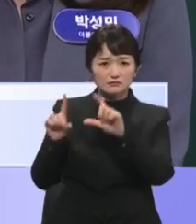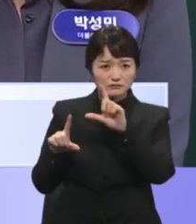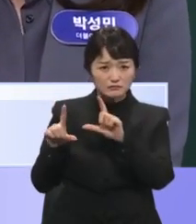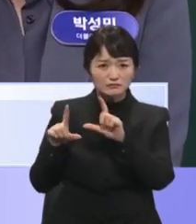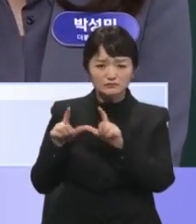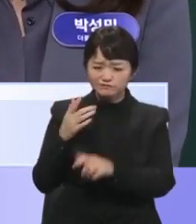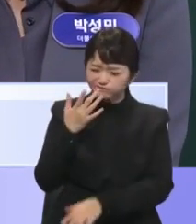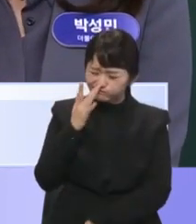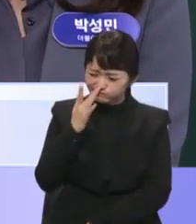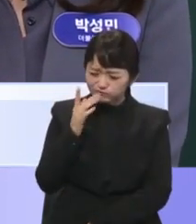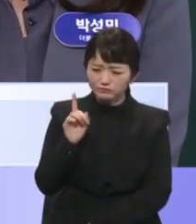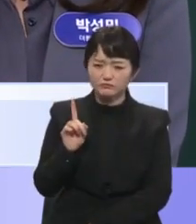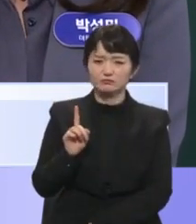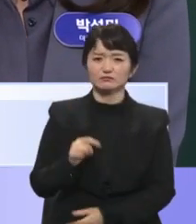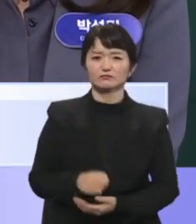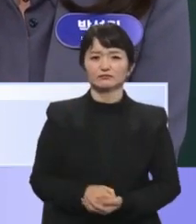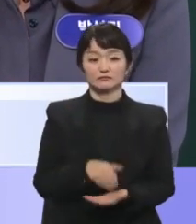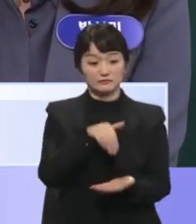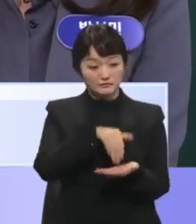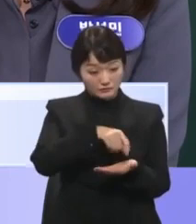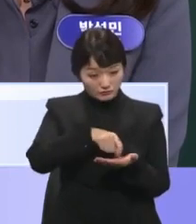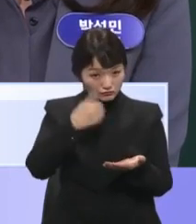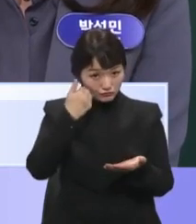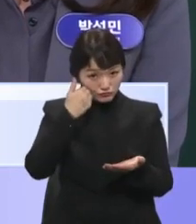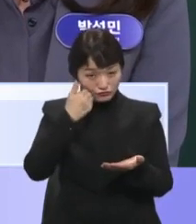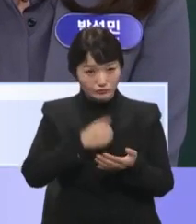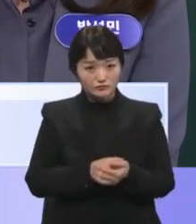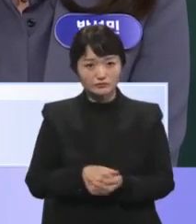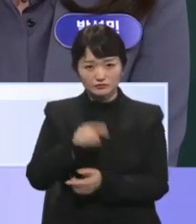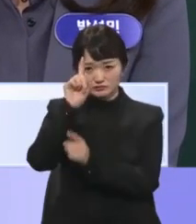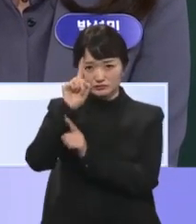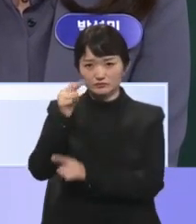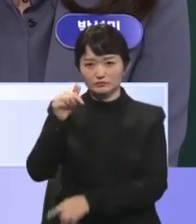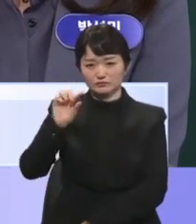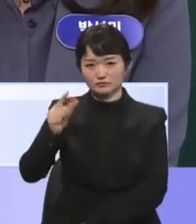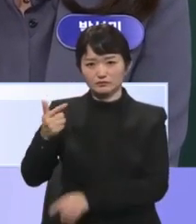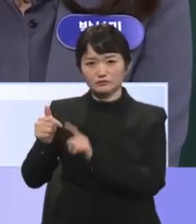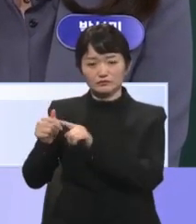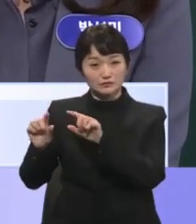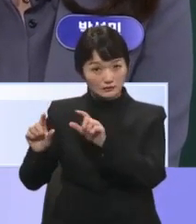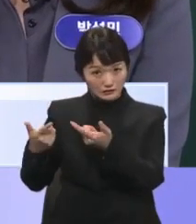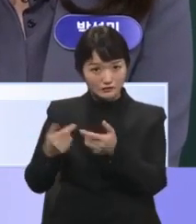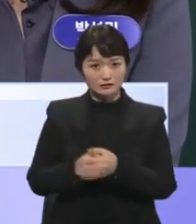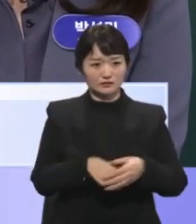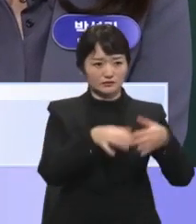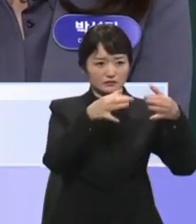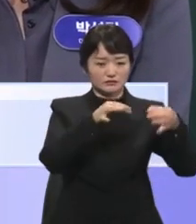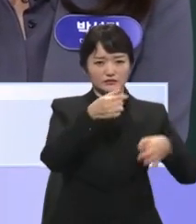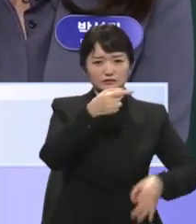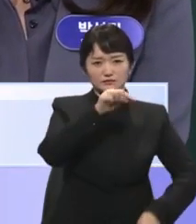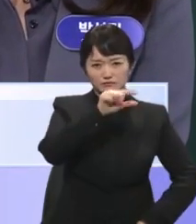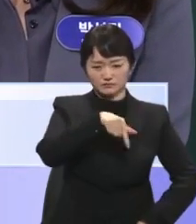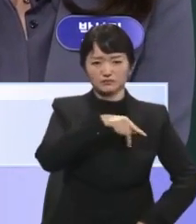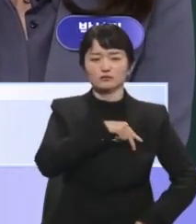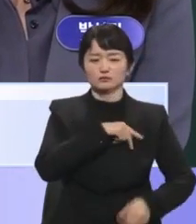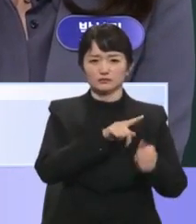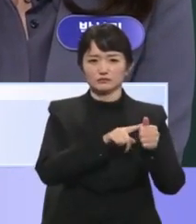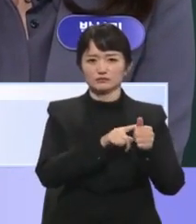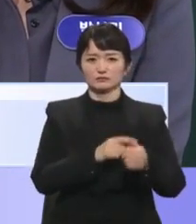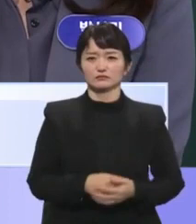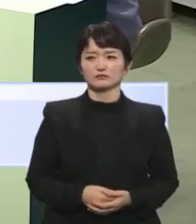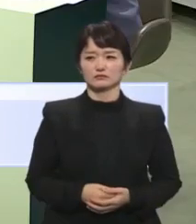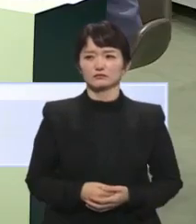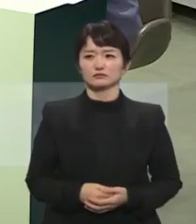좀 이해가 되지 않는다 그래서 반성문을 써야 될 사람은 학현정 총리가 아니라 김남국 의원이다 전는 이렇게 말씀드리겠습니다 그러게요